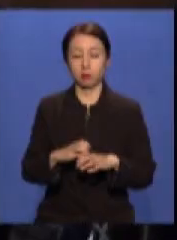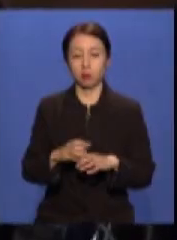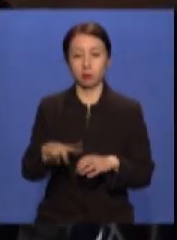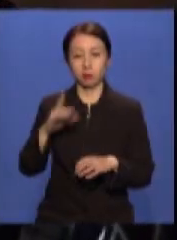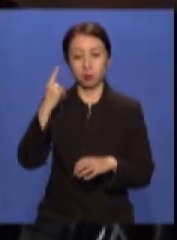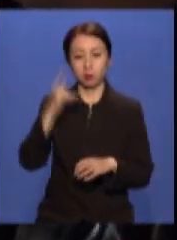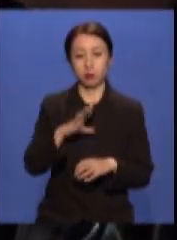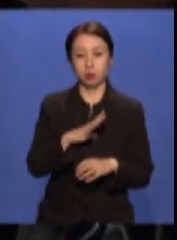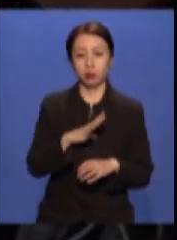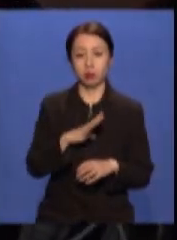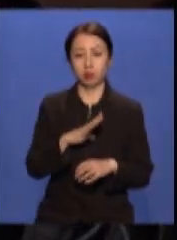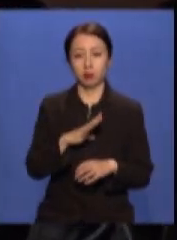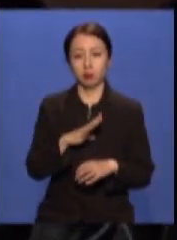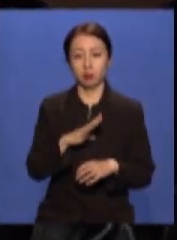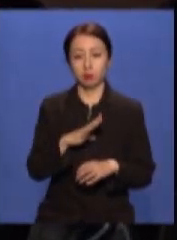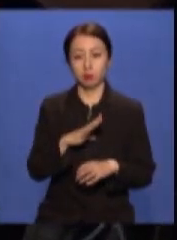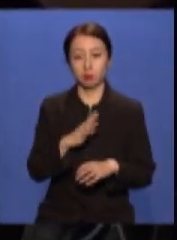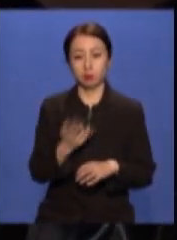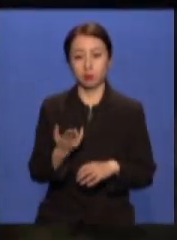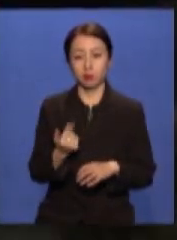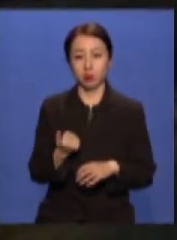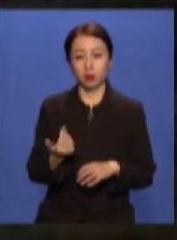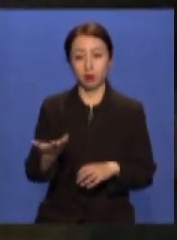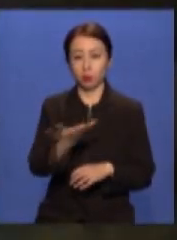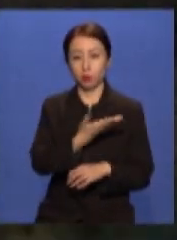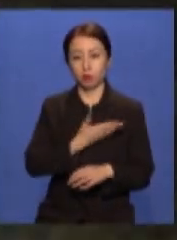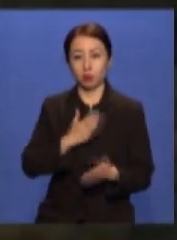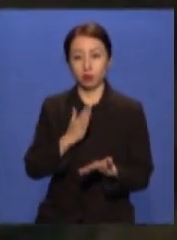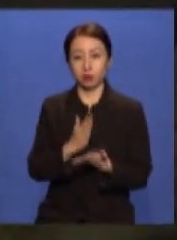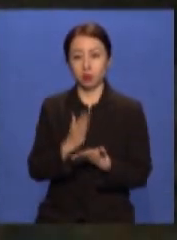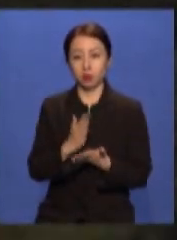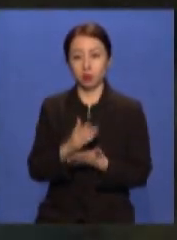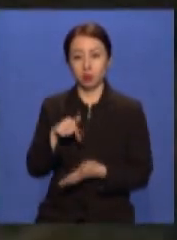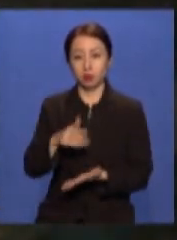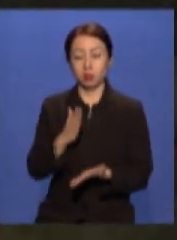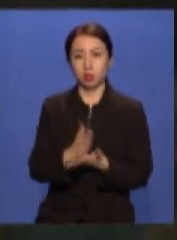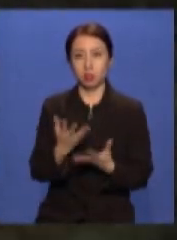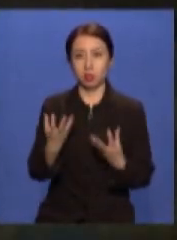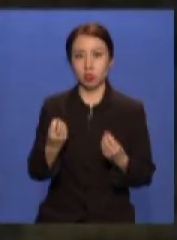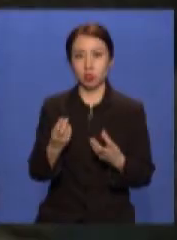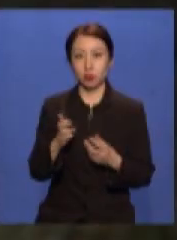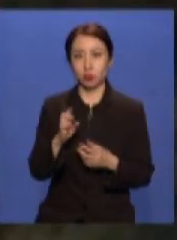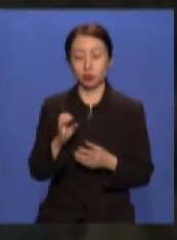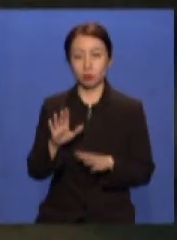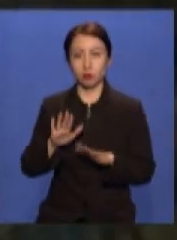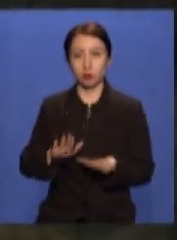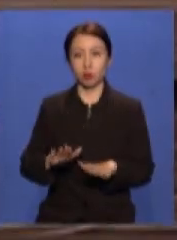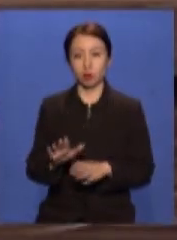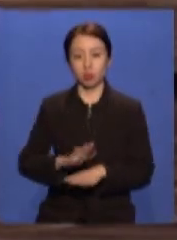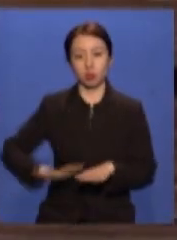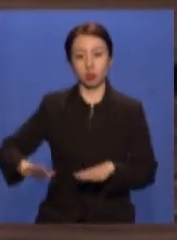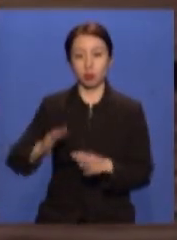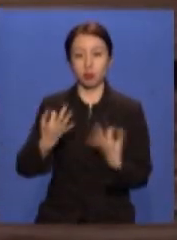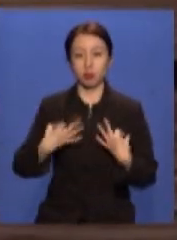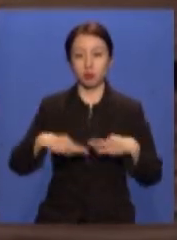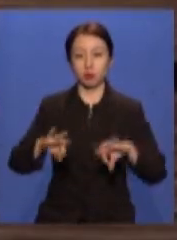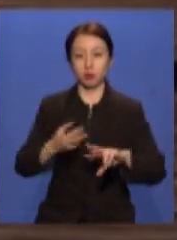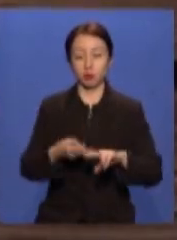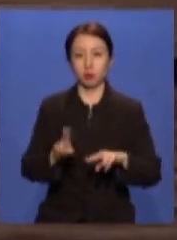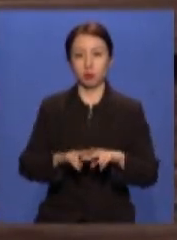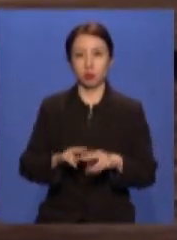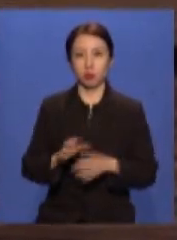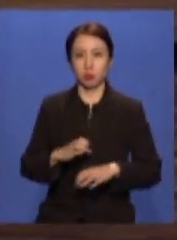50 тысяч квадратных метров. Да, да. Но у нас здесь есть еще субзона, территория свободная, которую тоже Огусхан